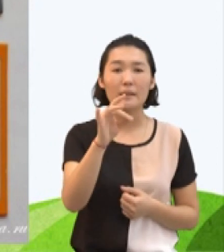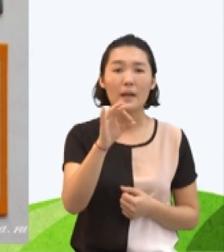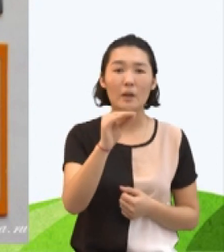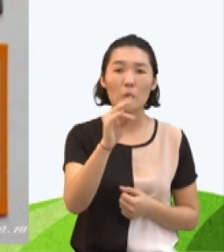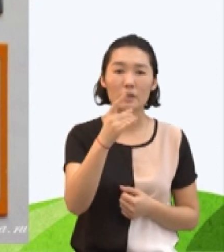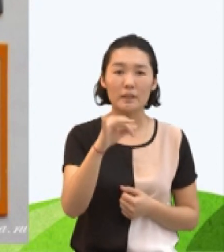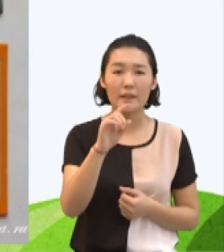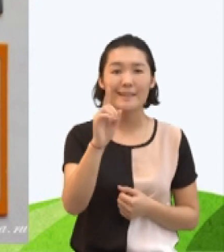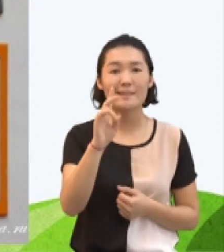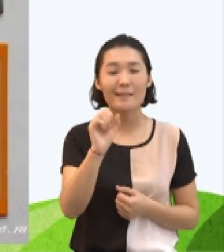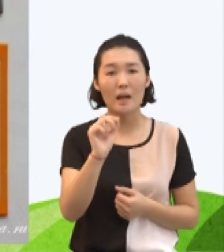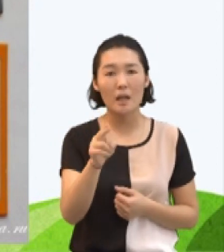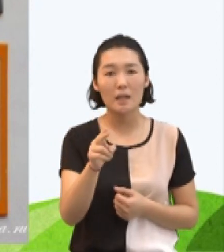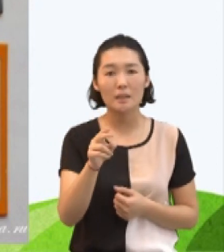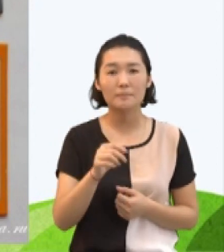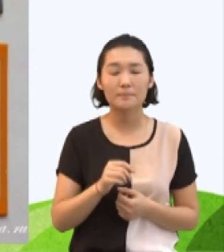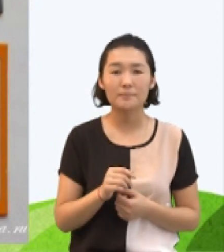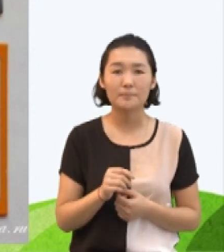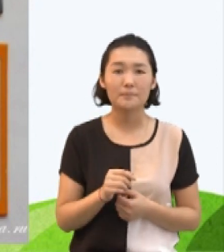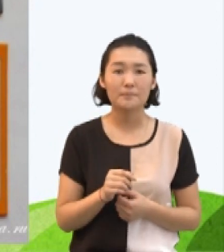дорожный знак.